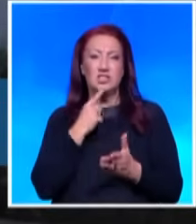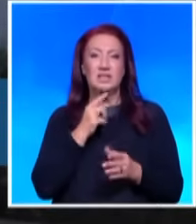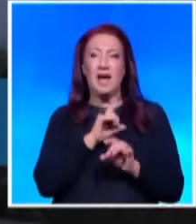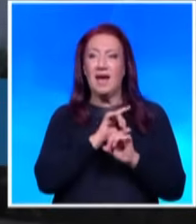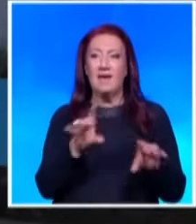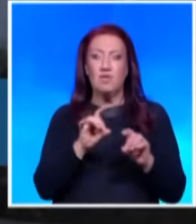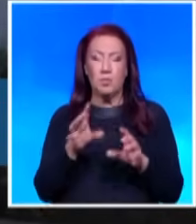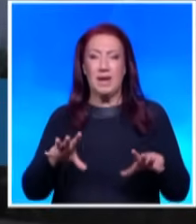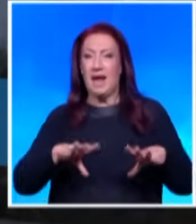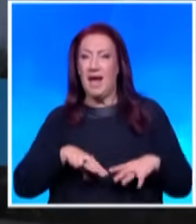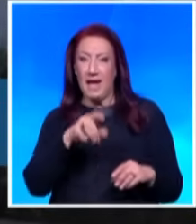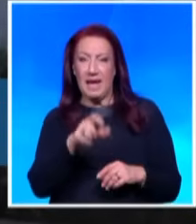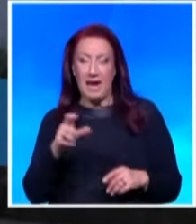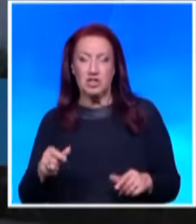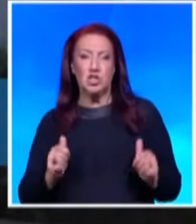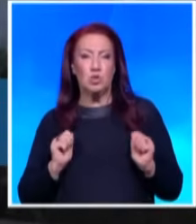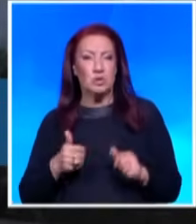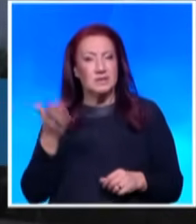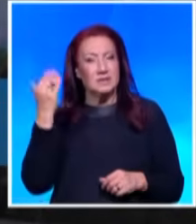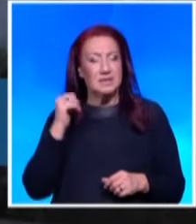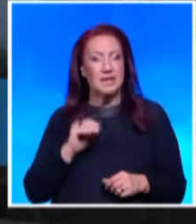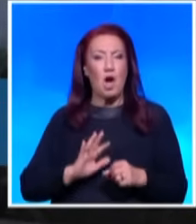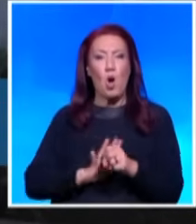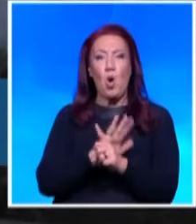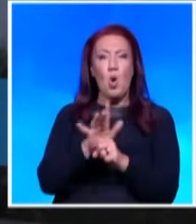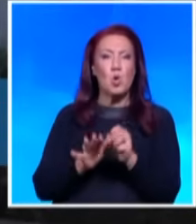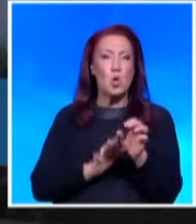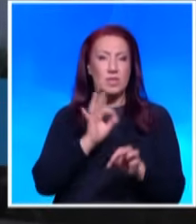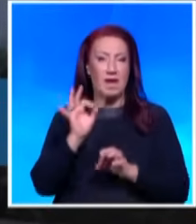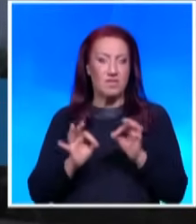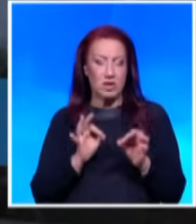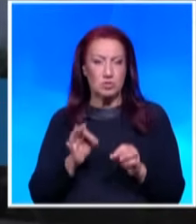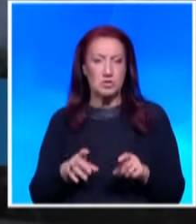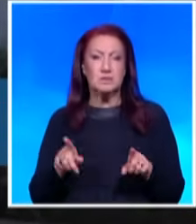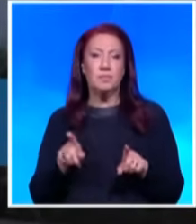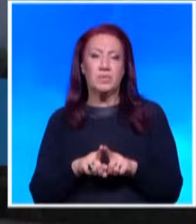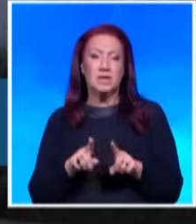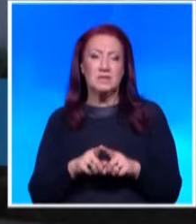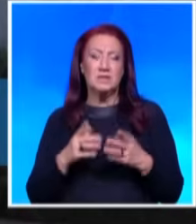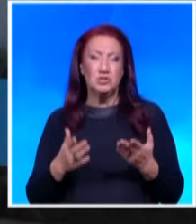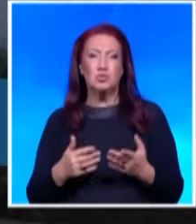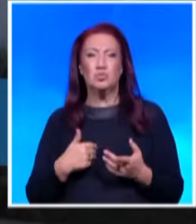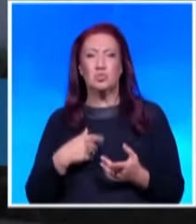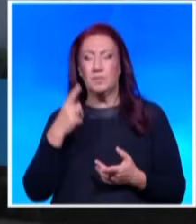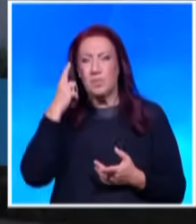граждани и туристи по време на пандемията от коронавирус, както и при екстремните климатични явления, на които станахме свидетели